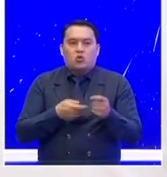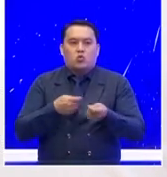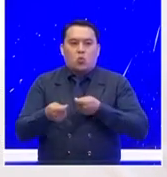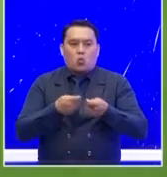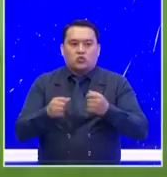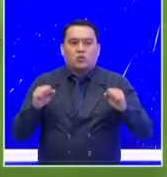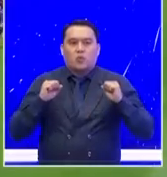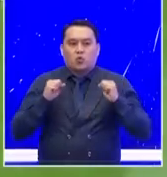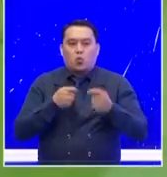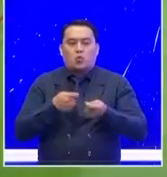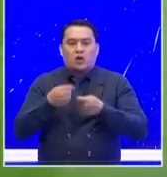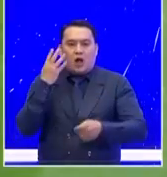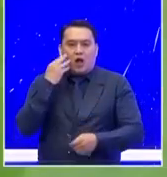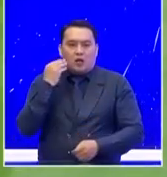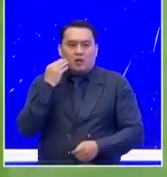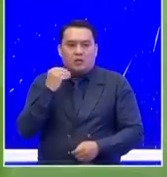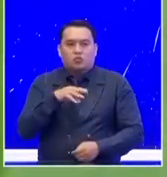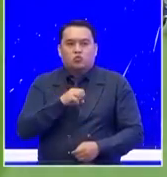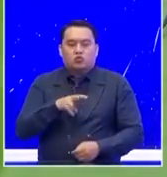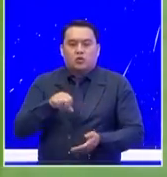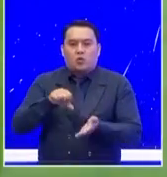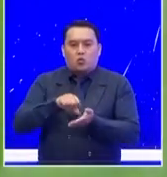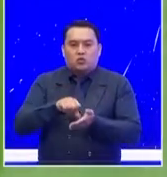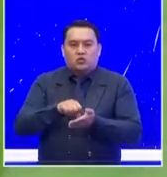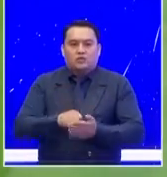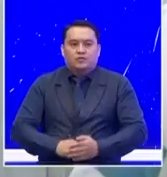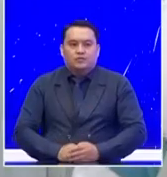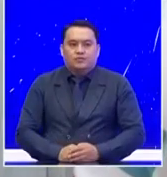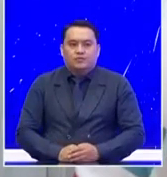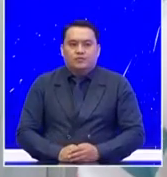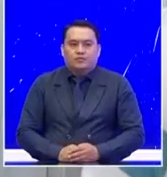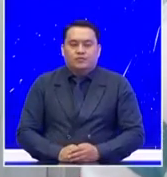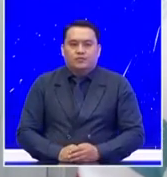руководитель отдела спортуправления Алмат Ушкемпиров тоже участвуют в онлайн-баталиях.